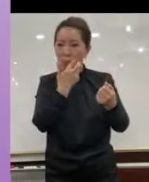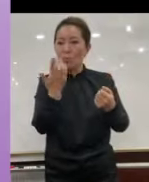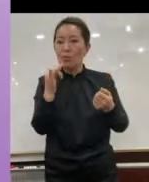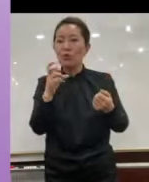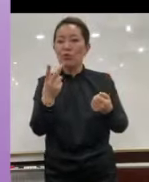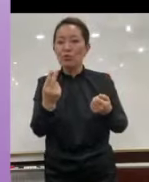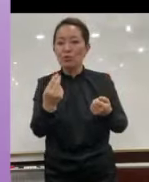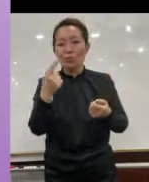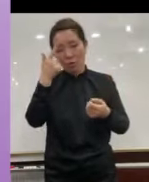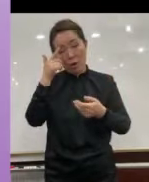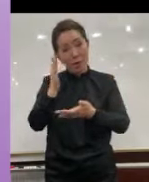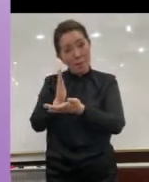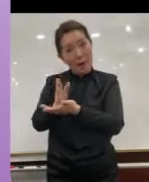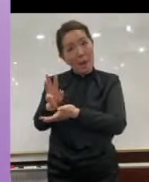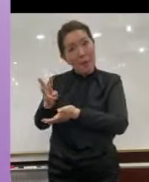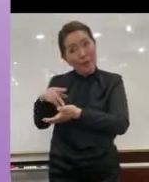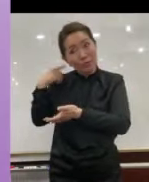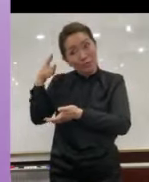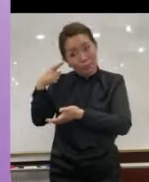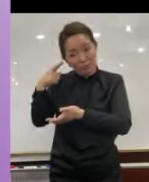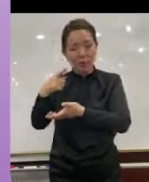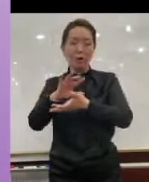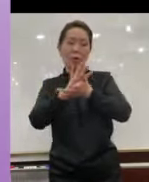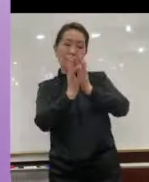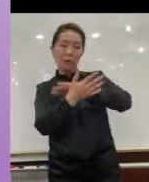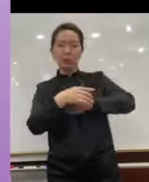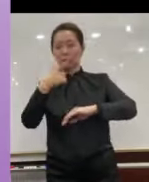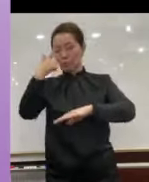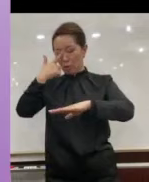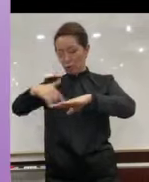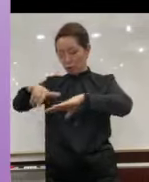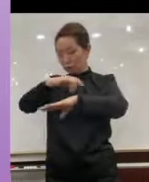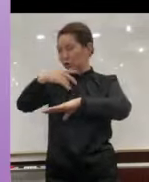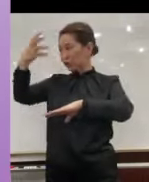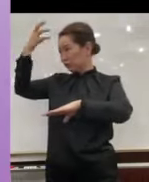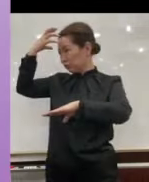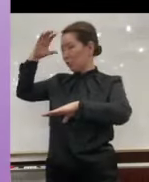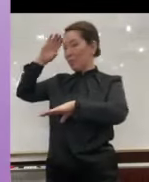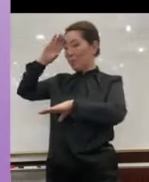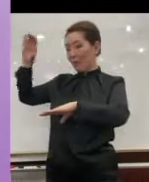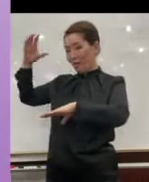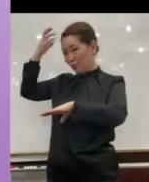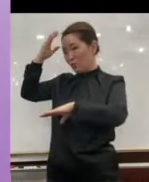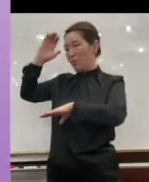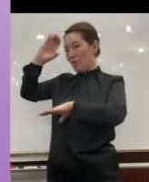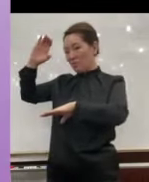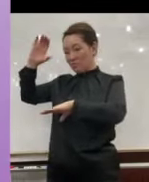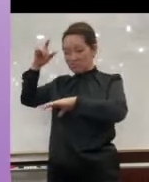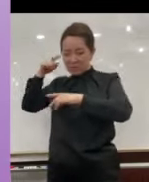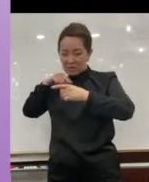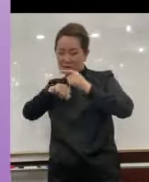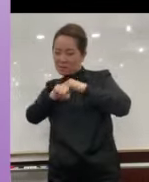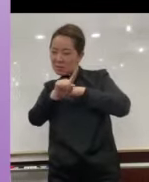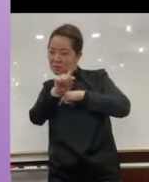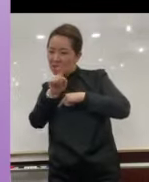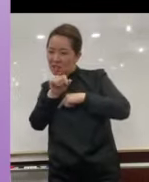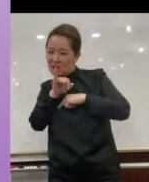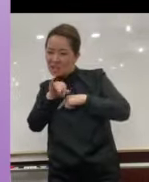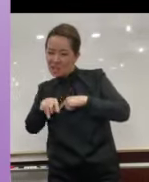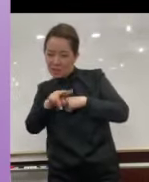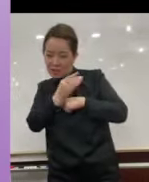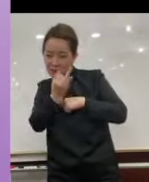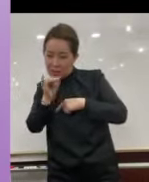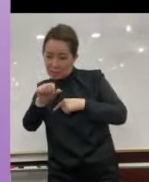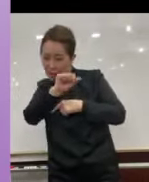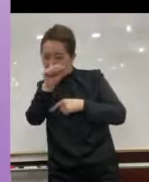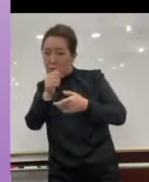байна. Гэсэн хэдий ч бол Монголын төр засгийн газар бол төр засаг бол энэ асуудлыг нэлээд бас бодитоогоор